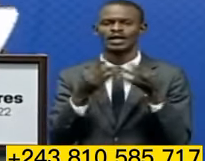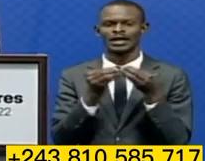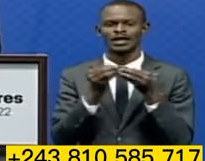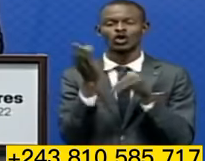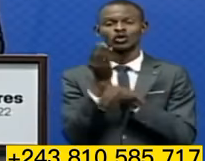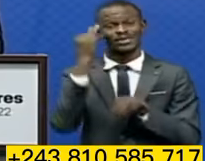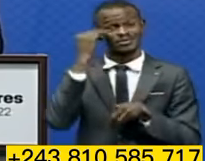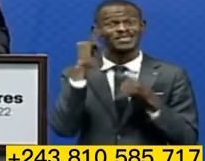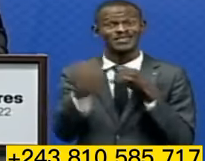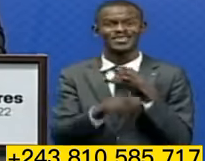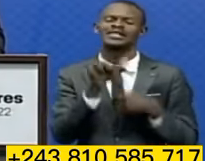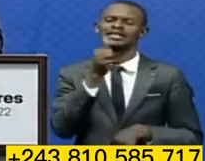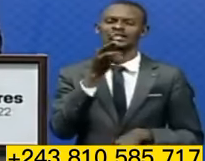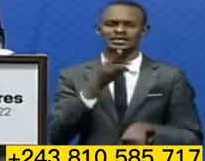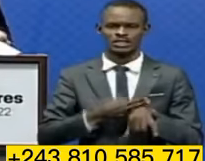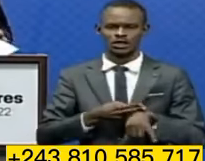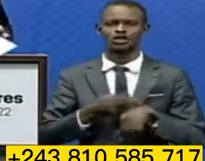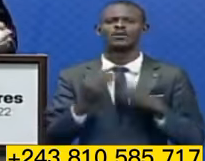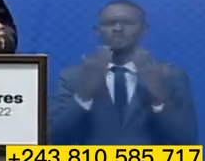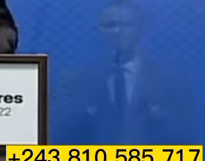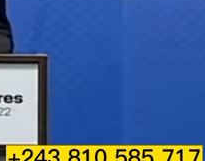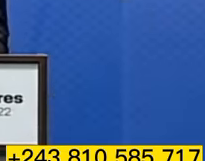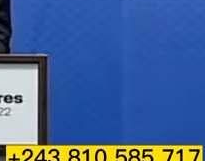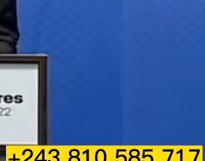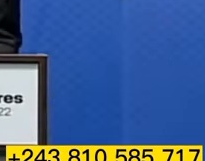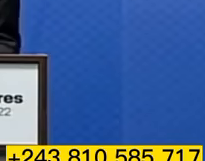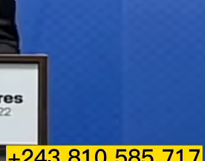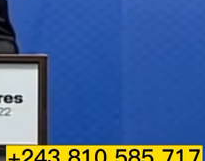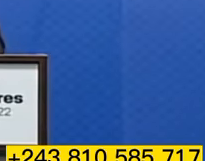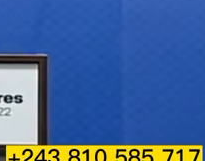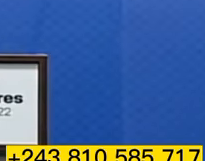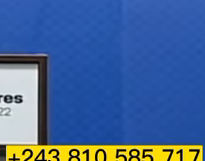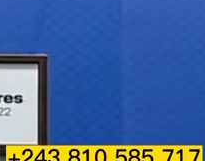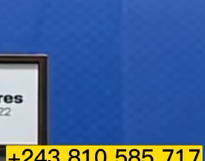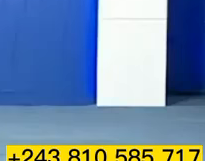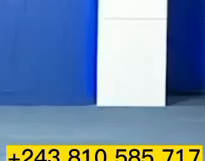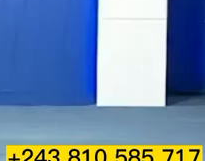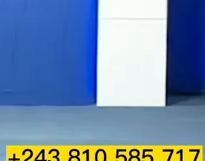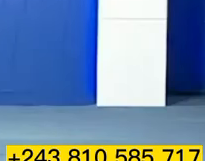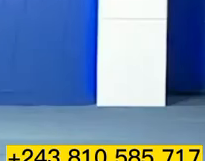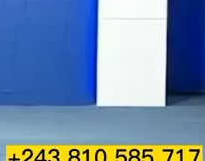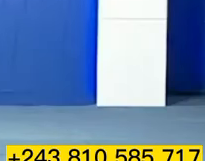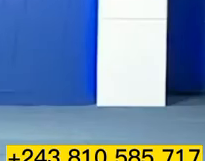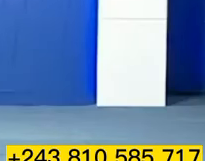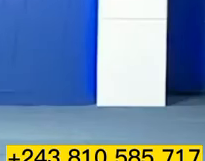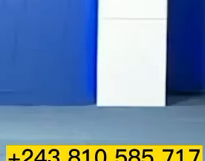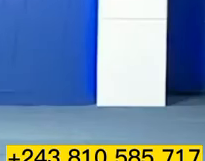Conseil des ministres a pris fin à 16h50. Je vous remercie.